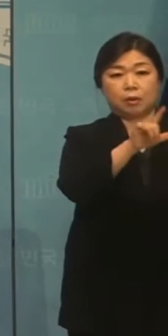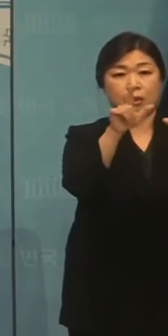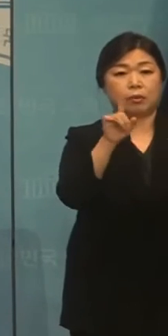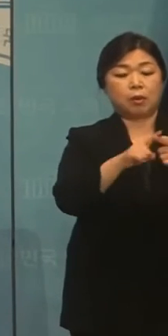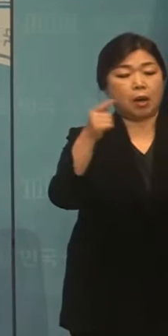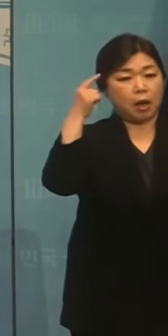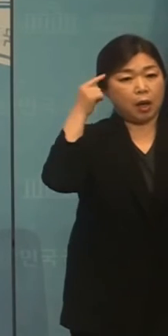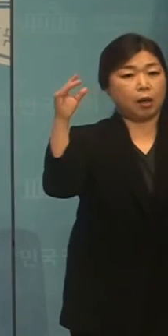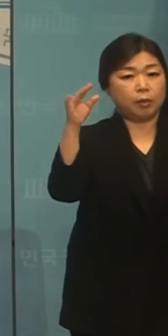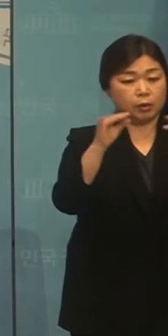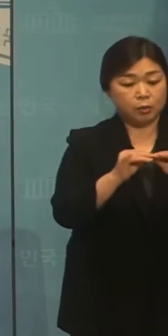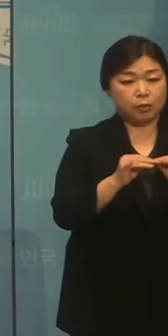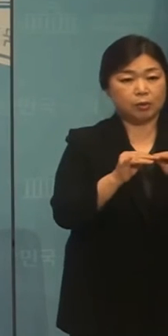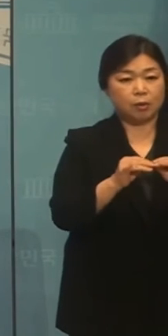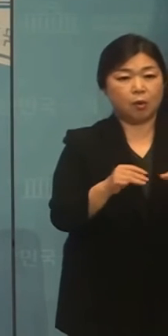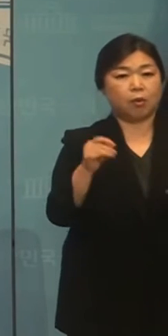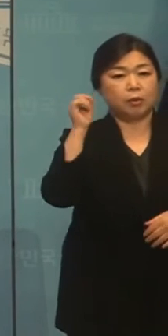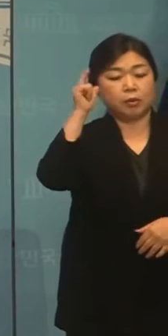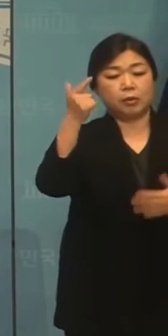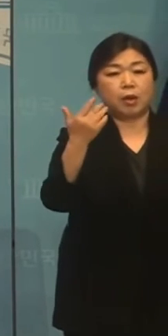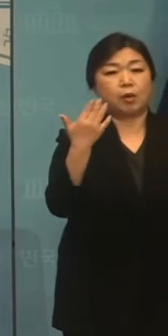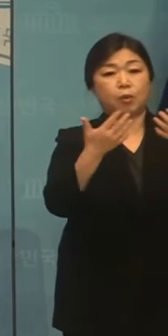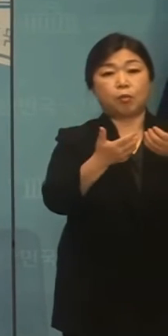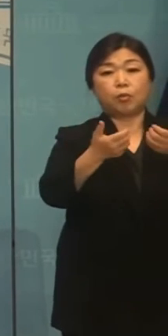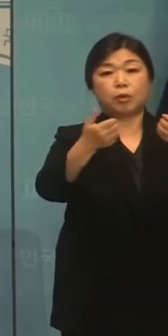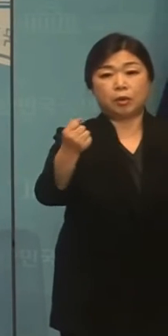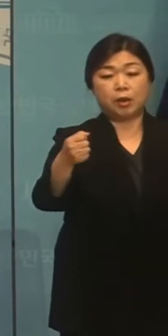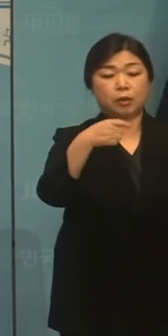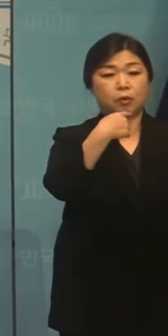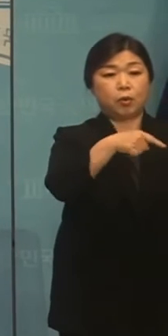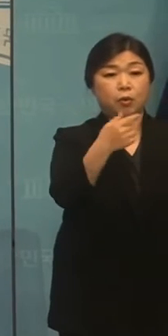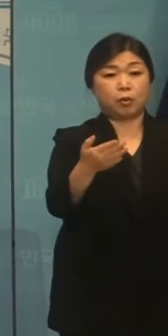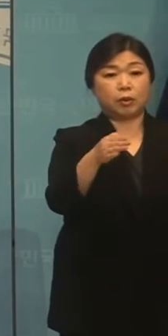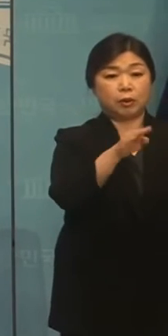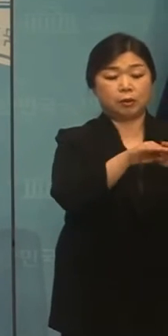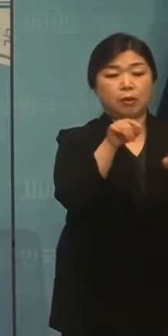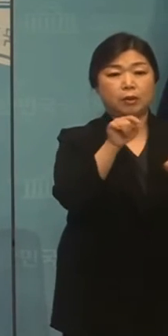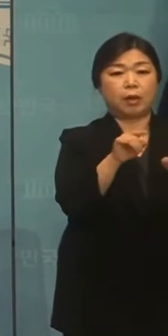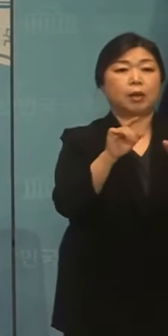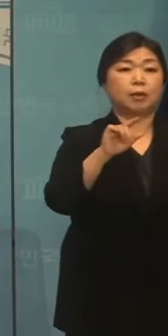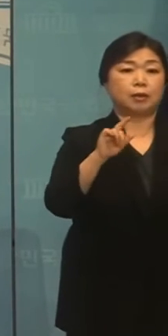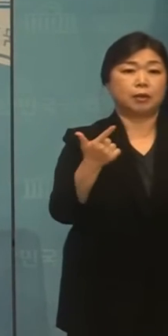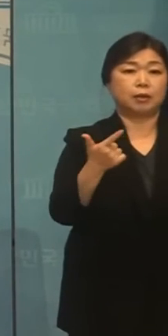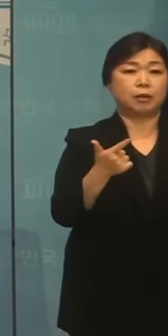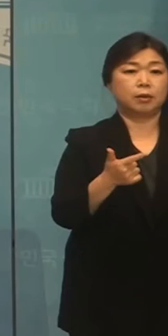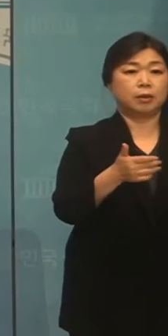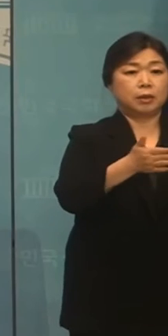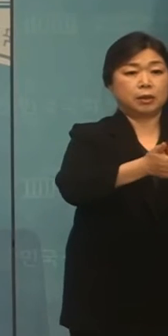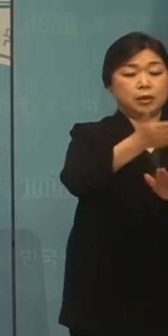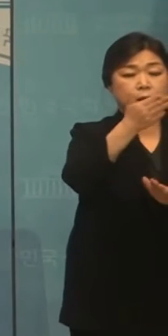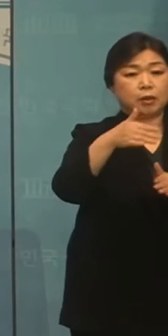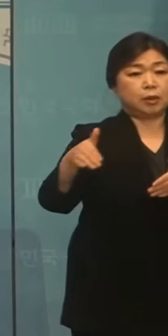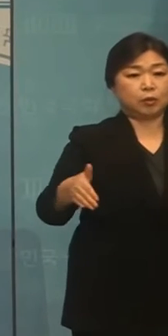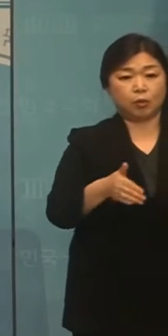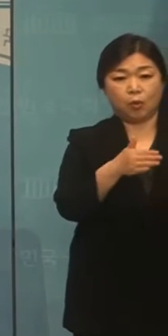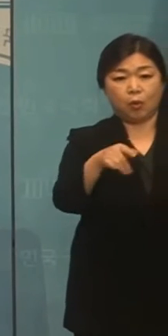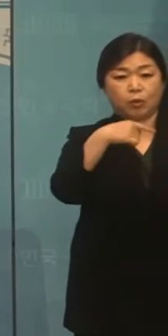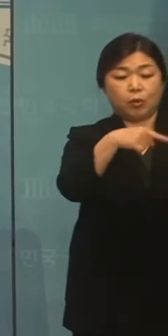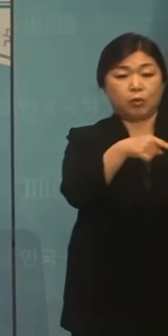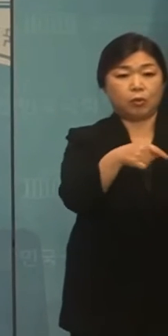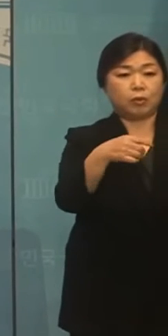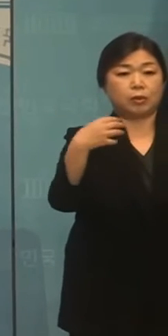통해서 영재학교가 분리된 교육기관이 아닌 시도교육청이